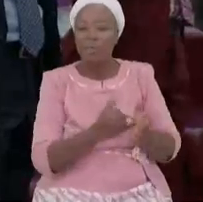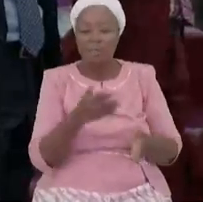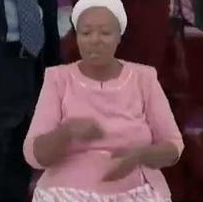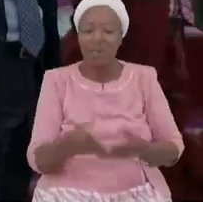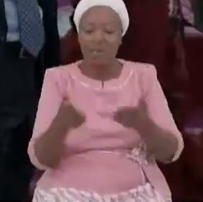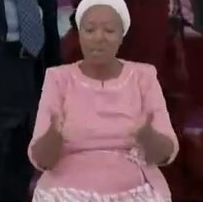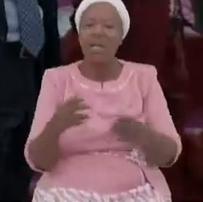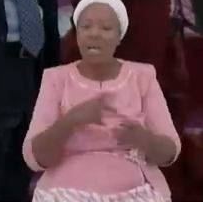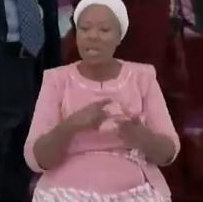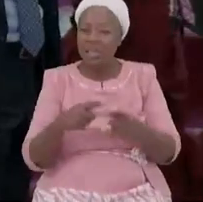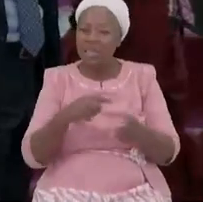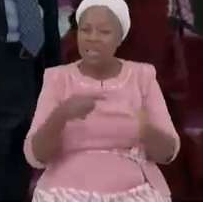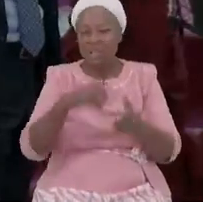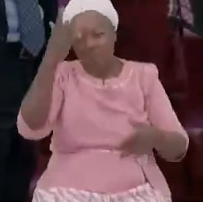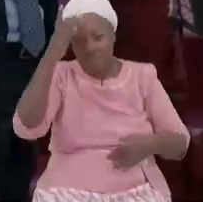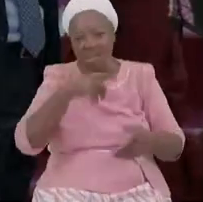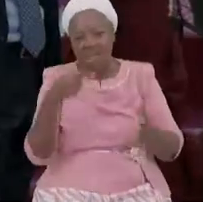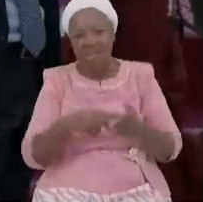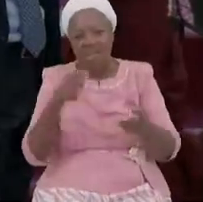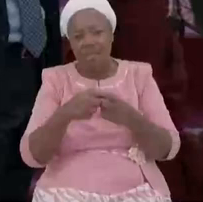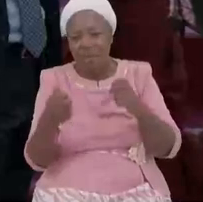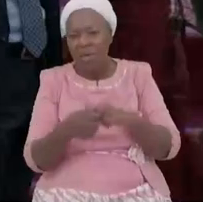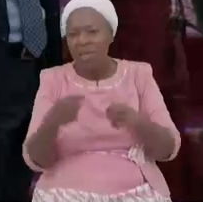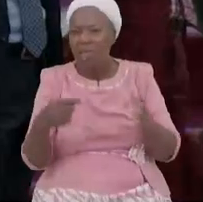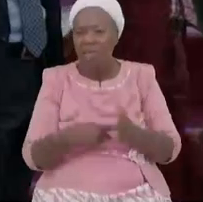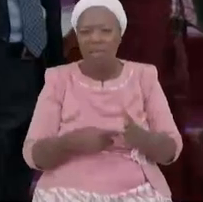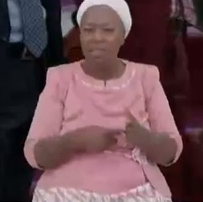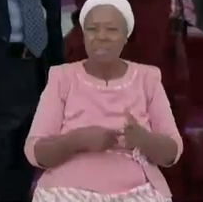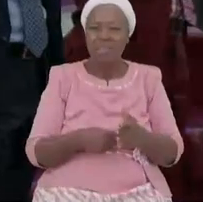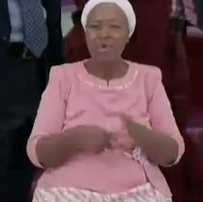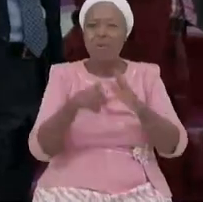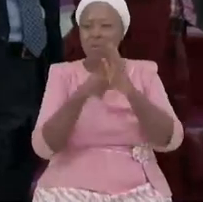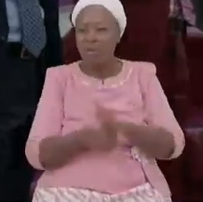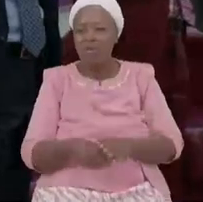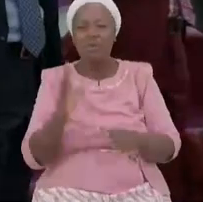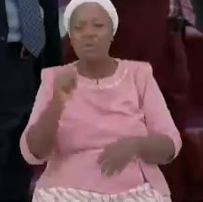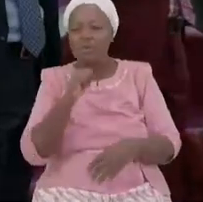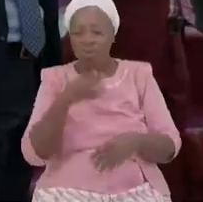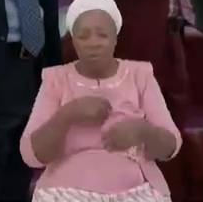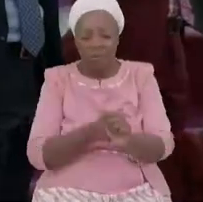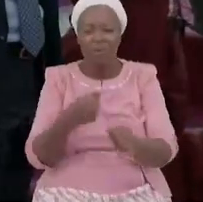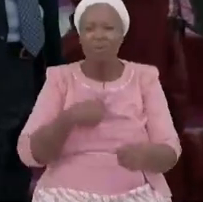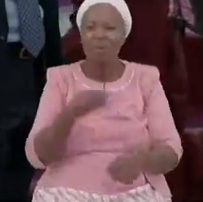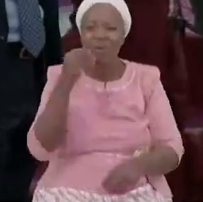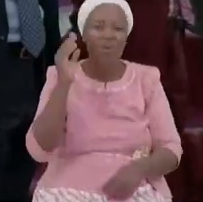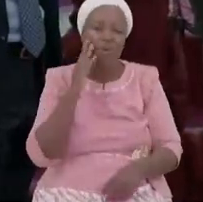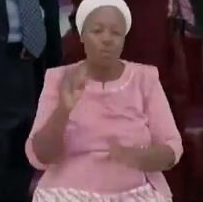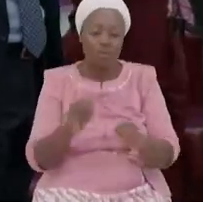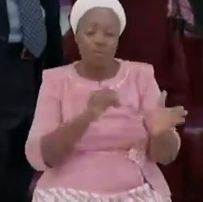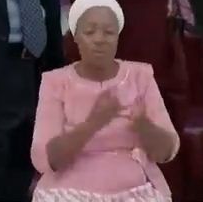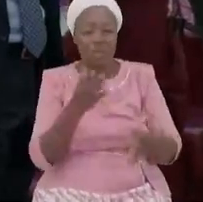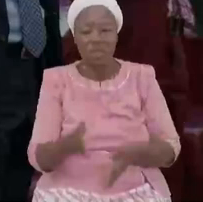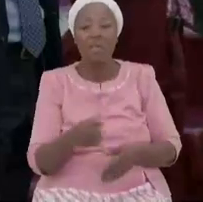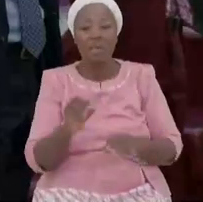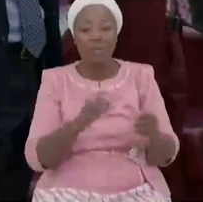cette infirmité, cette maladie, ce tourment, cette oppression ne me suivra plus à la maison. Abandonne ça ici. Abandonne ça